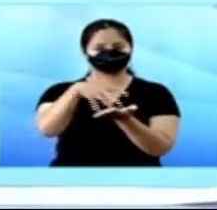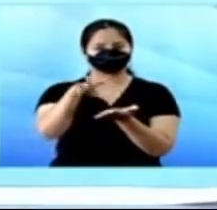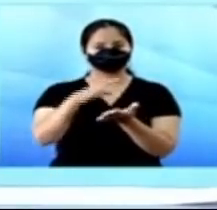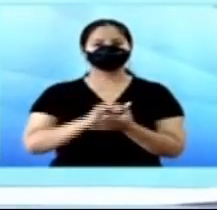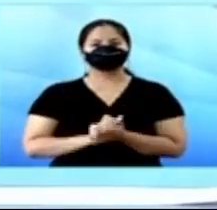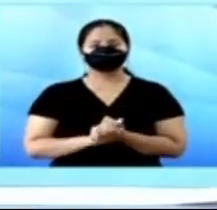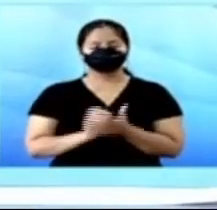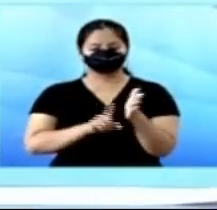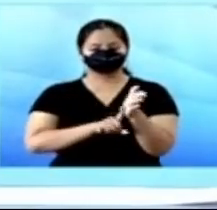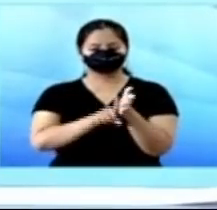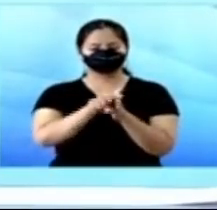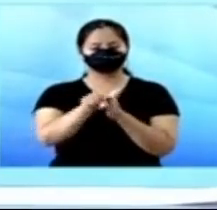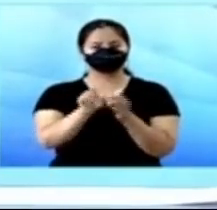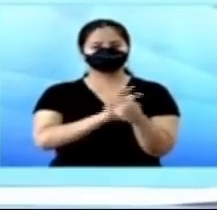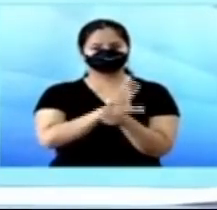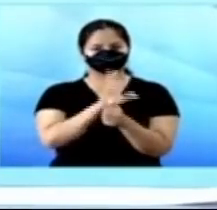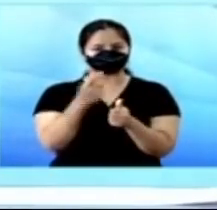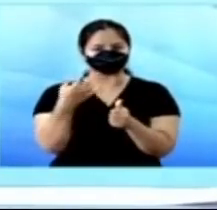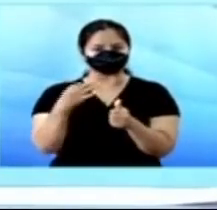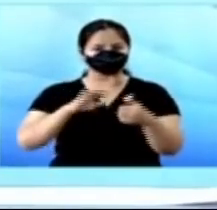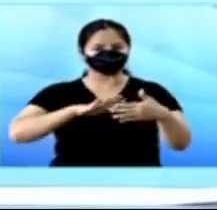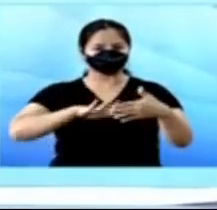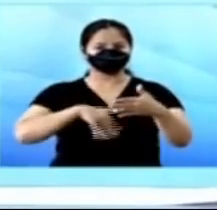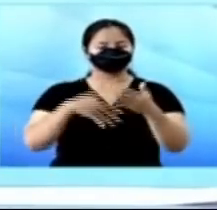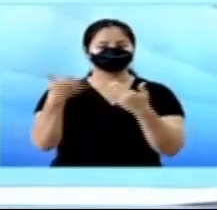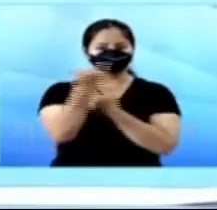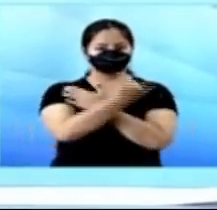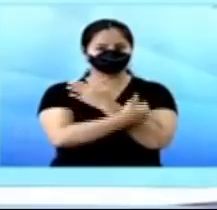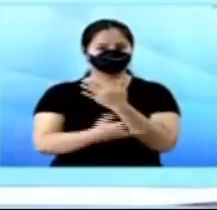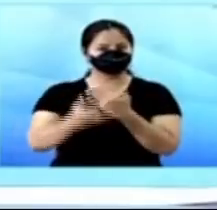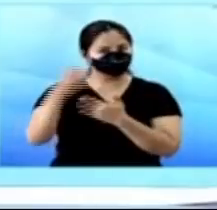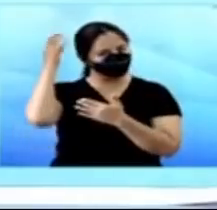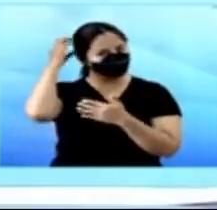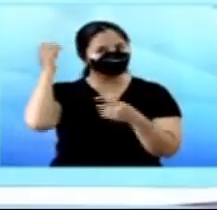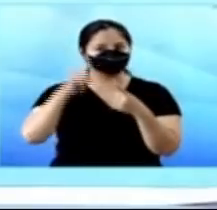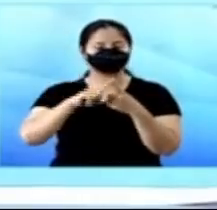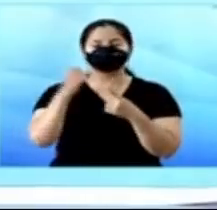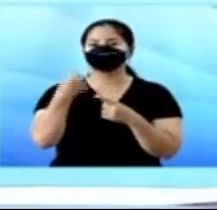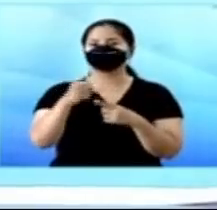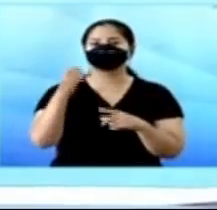พของพยาธิโควิด19อยู่ในประเทศของพวกเราเมื่อวันที่